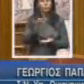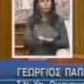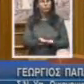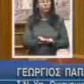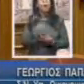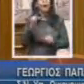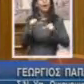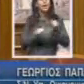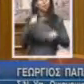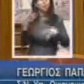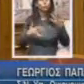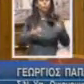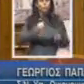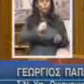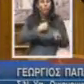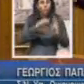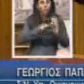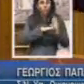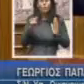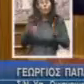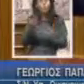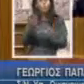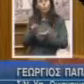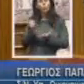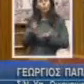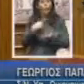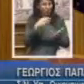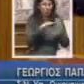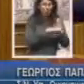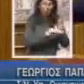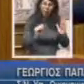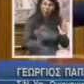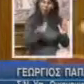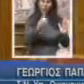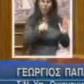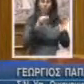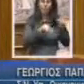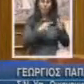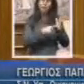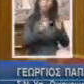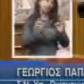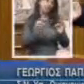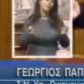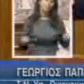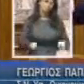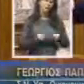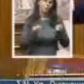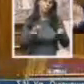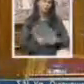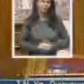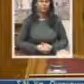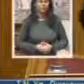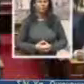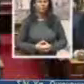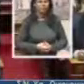του προϋπολογισμού που ήταν στο δικό μας πρόγραμμα, με το οποίο εκλεγήκαμε και το οποίο βεβαίως σκοπεύουμε να κάνουμε πράξη. Τα αλλάζουμε λοιπόν από το